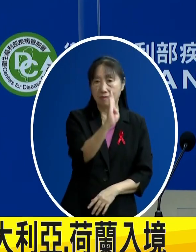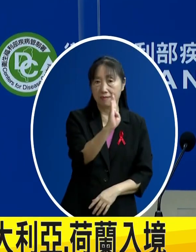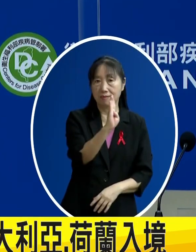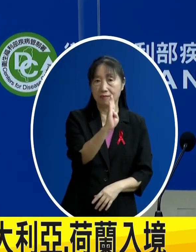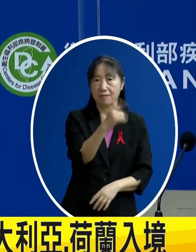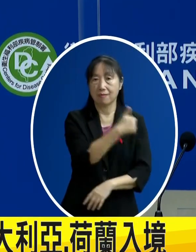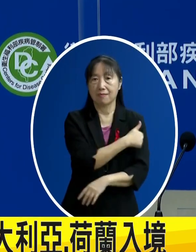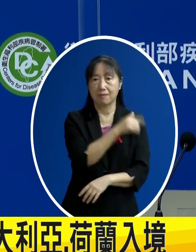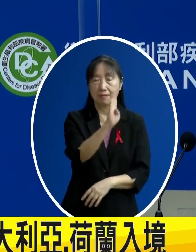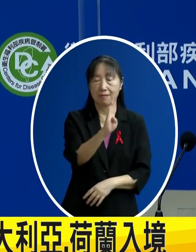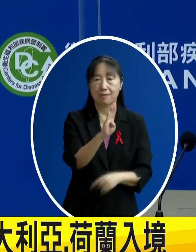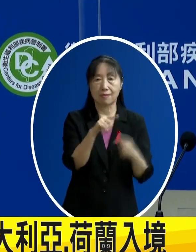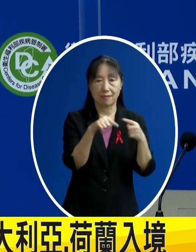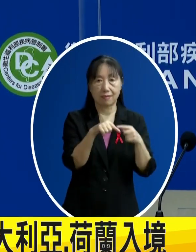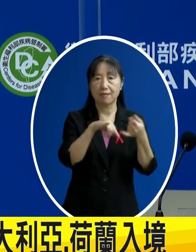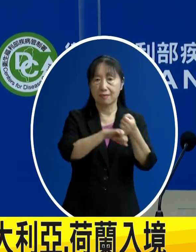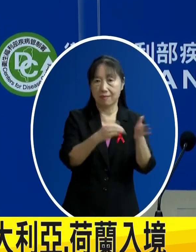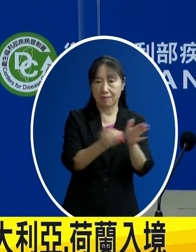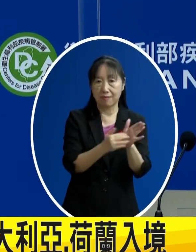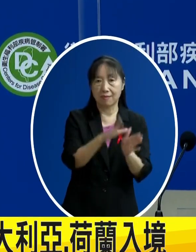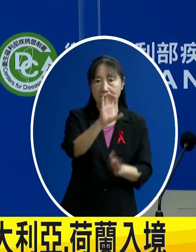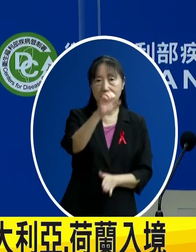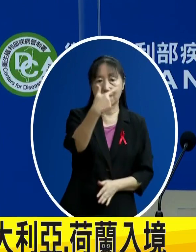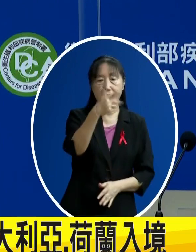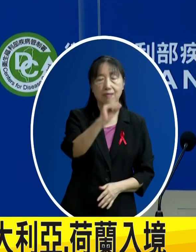分。完成预约人数是